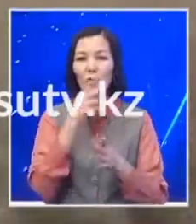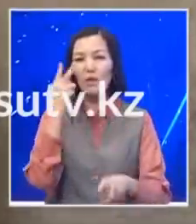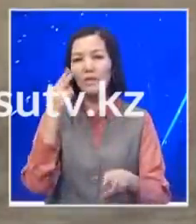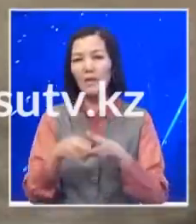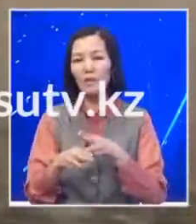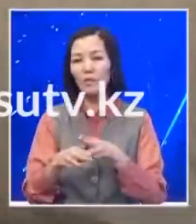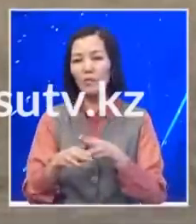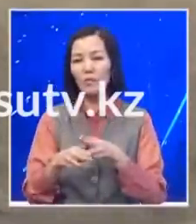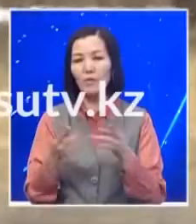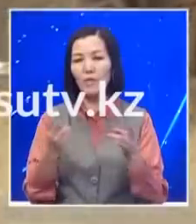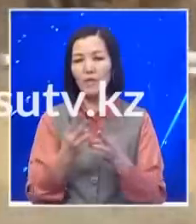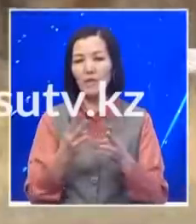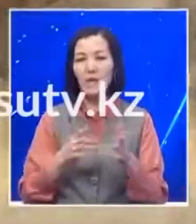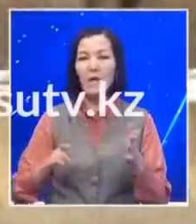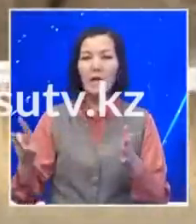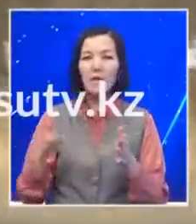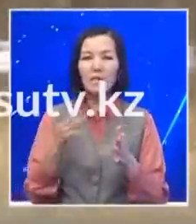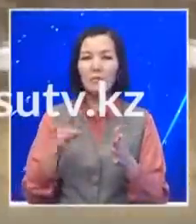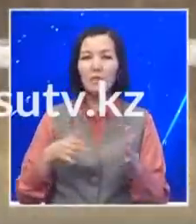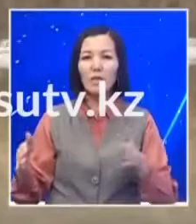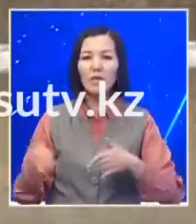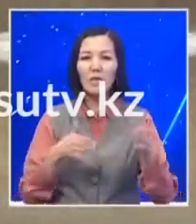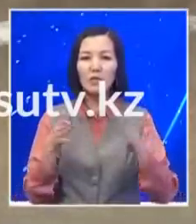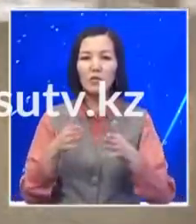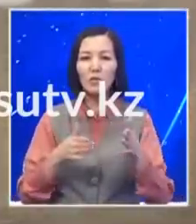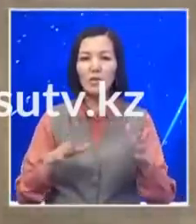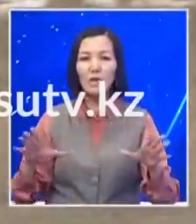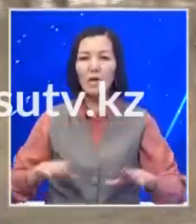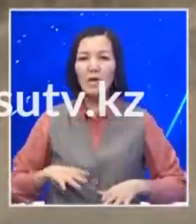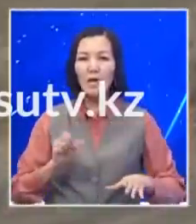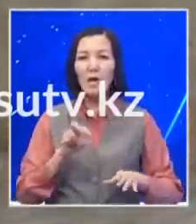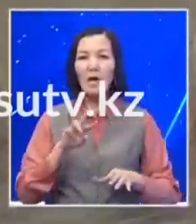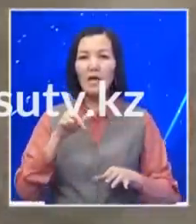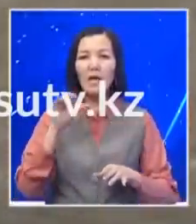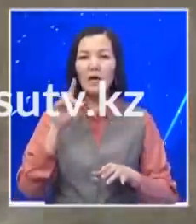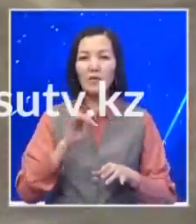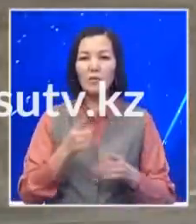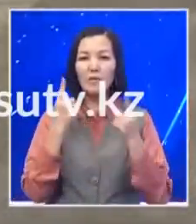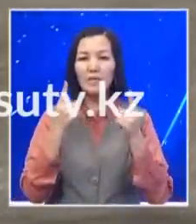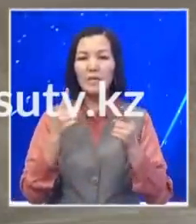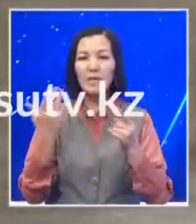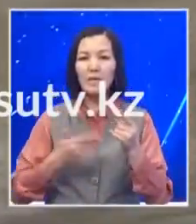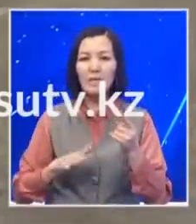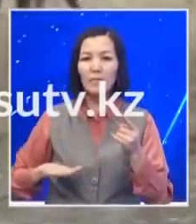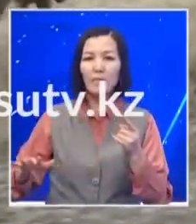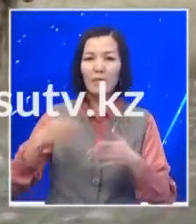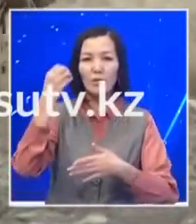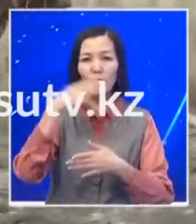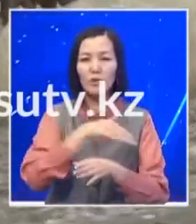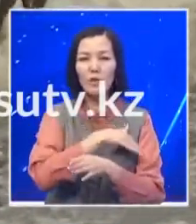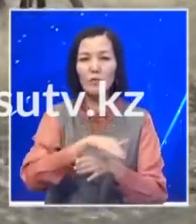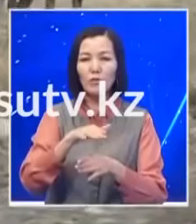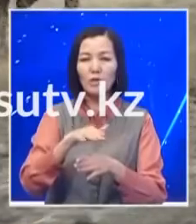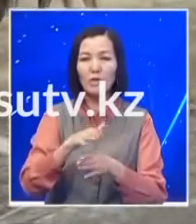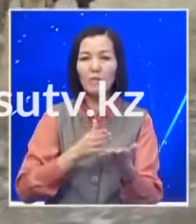аяқтауды көздеп отыр. Республикалық тасжолдан ауытқымай, Аягөз, Жарма сияқты шығыстағы ірі елді мекендердің орталық көшелерін басып